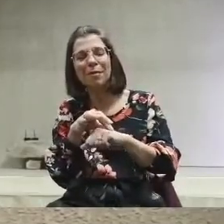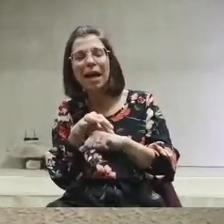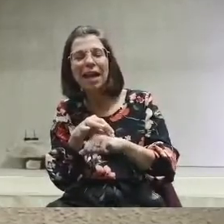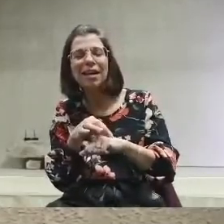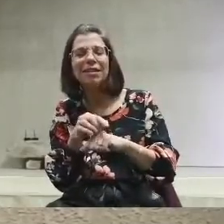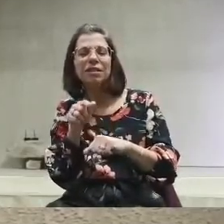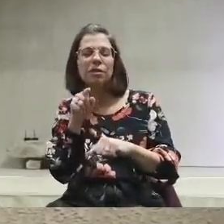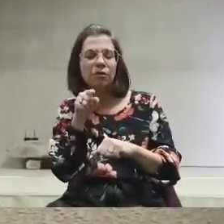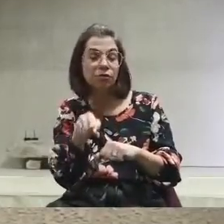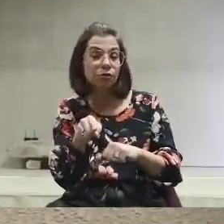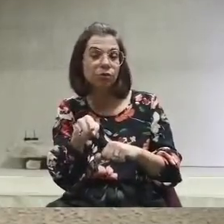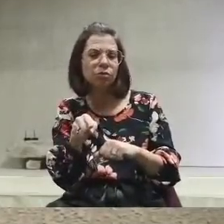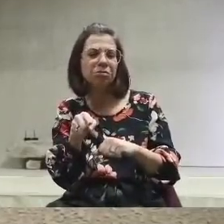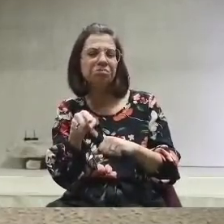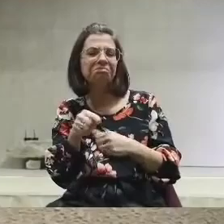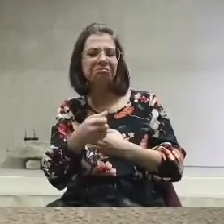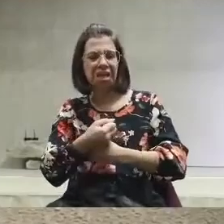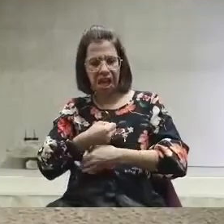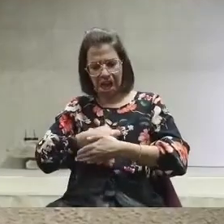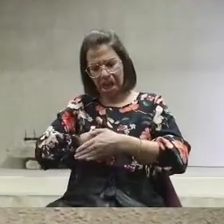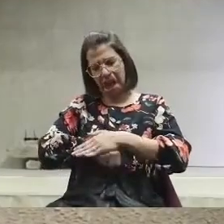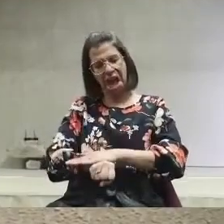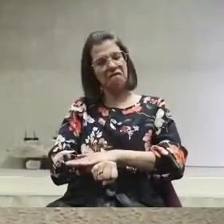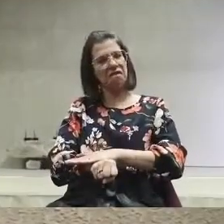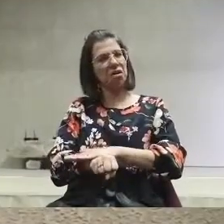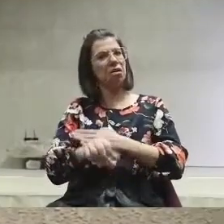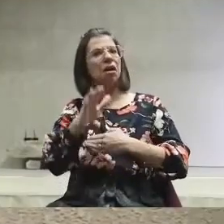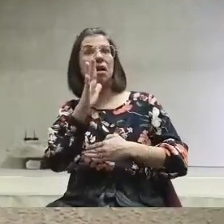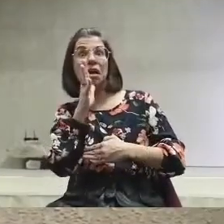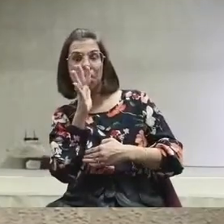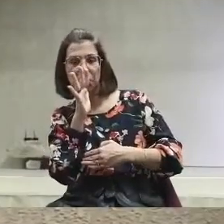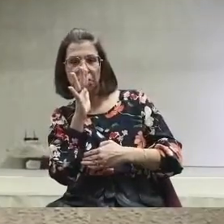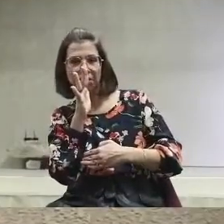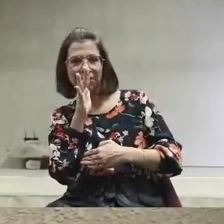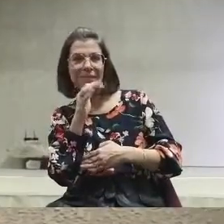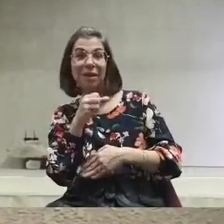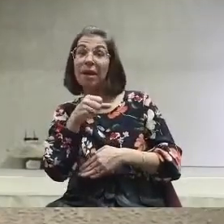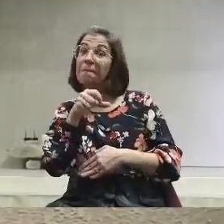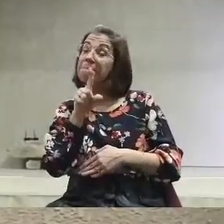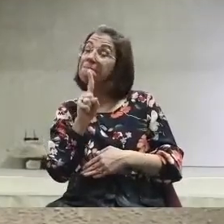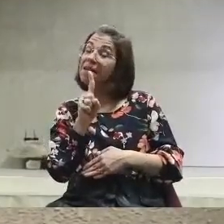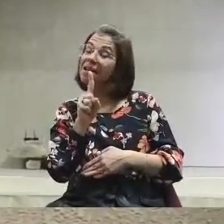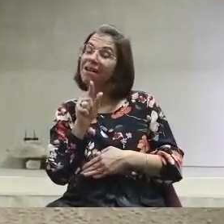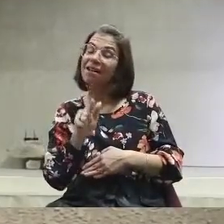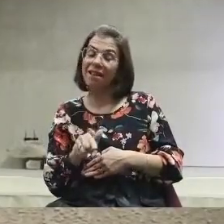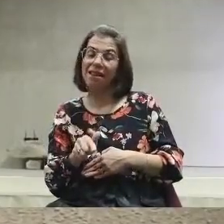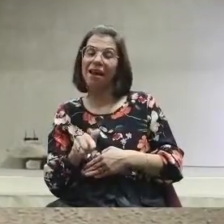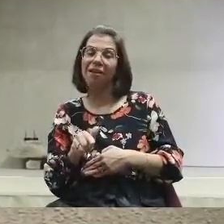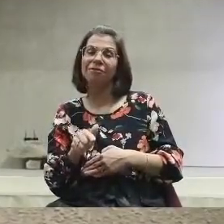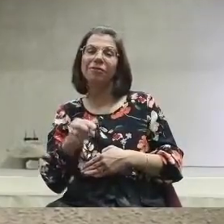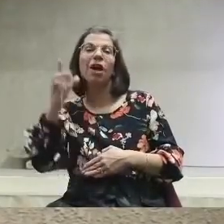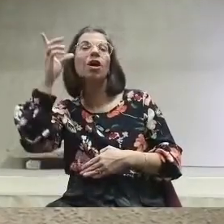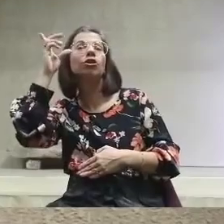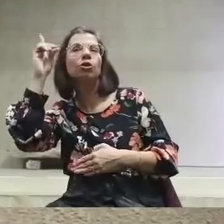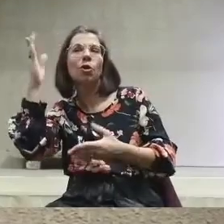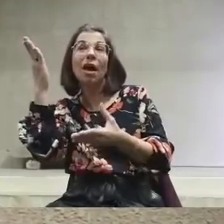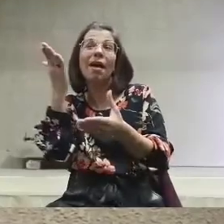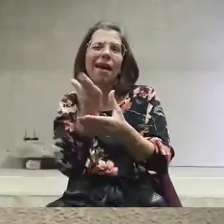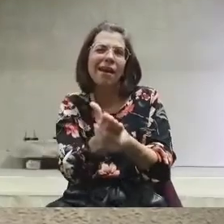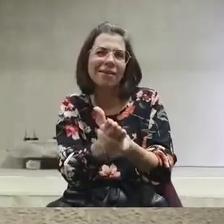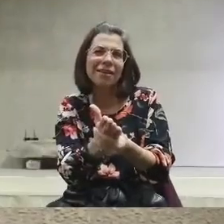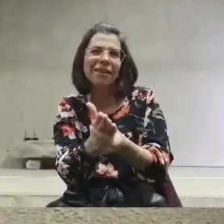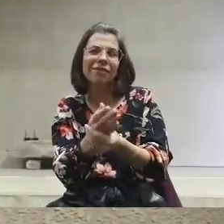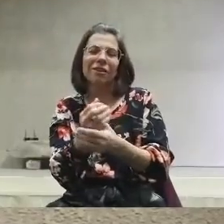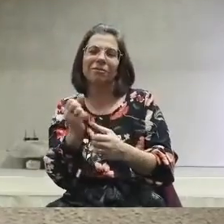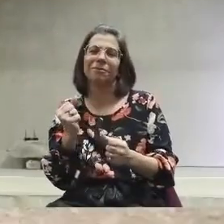parce que moi, j'ai épousé une de ses filles. Elle a eu 4 enfants. Et j'ai pris je